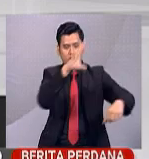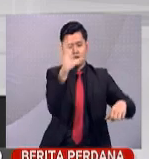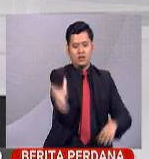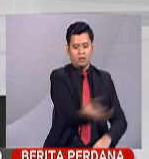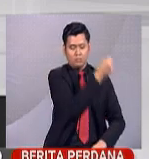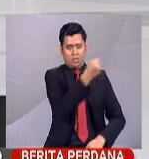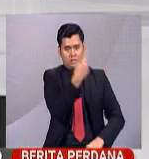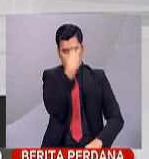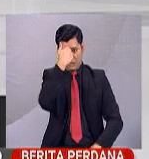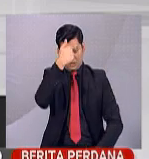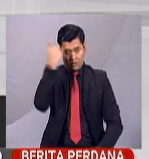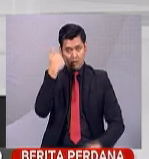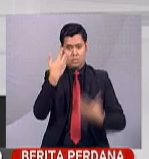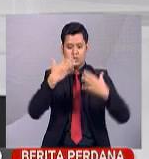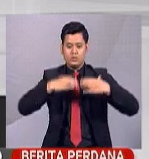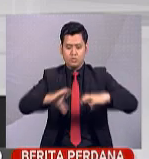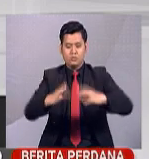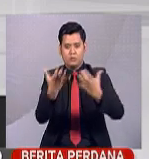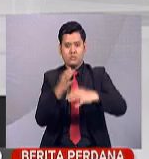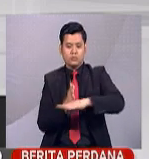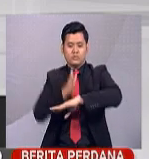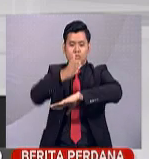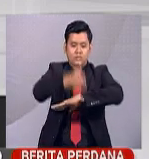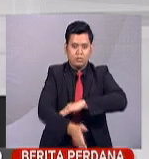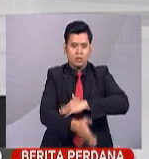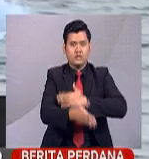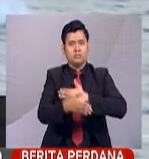sempadan negara melalui lorong tikus.